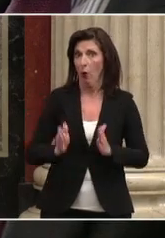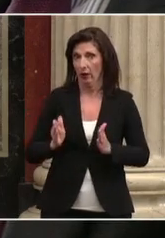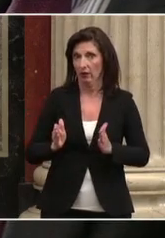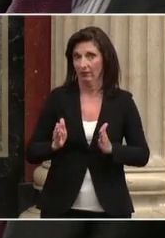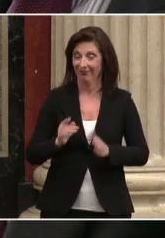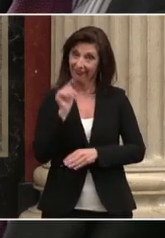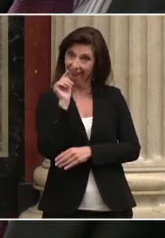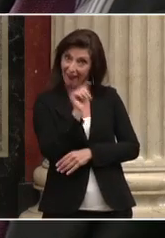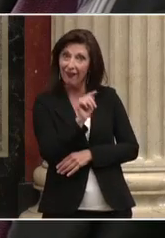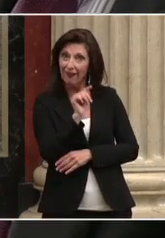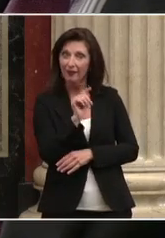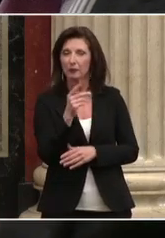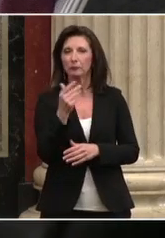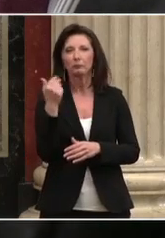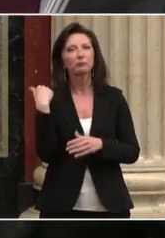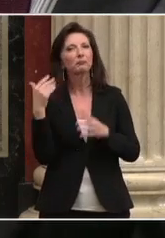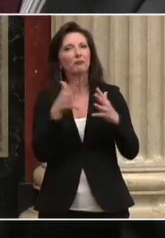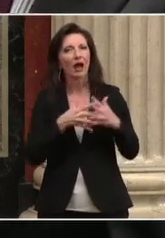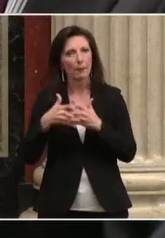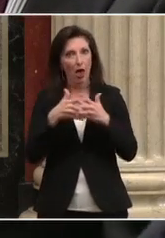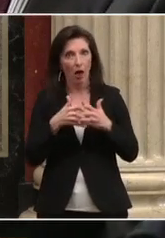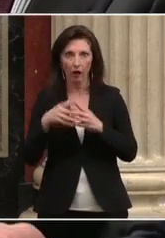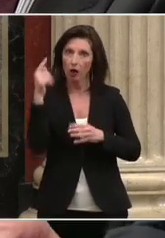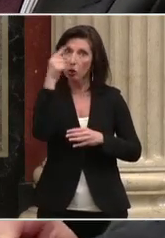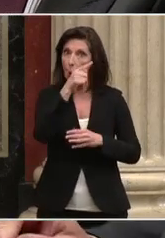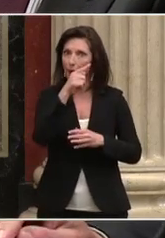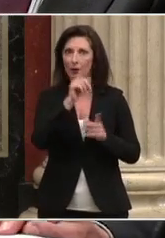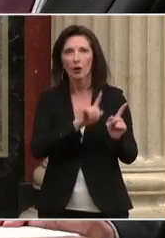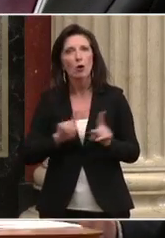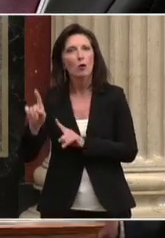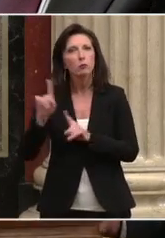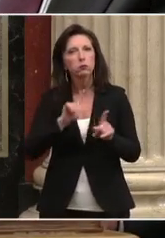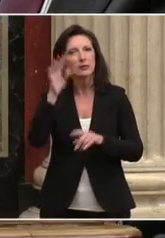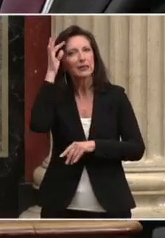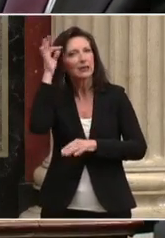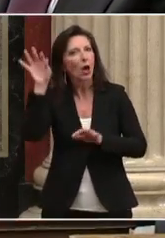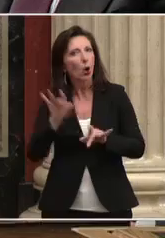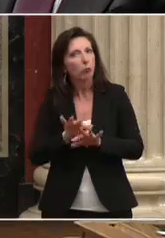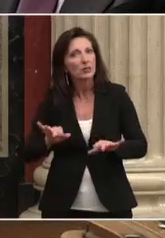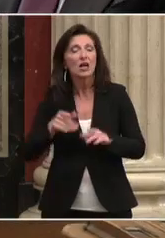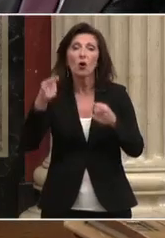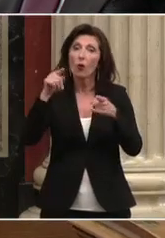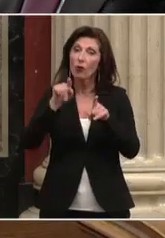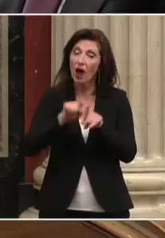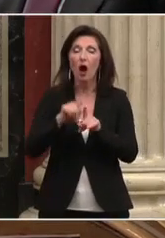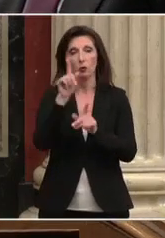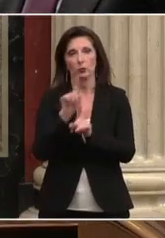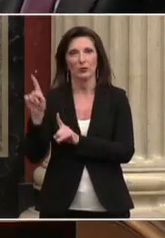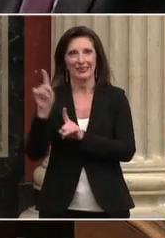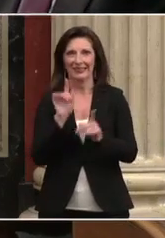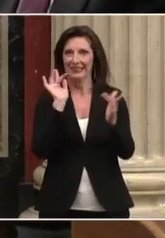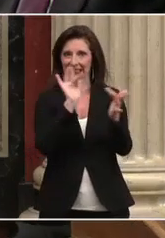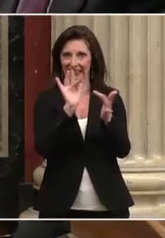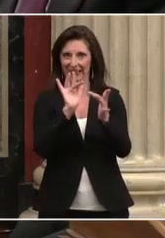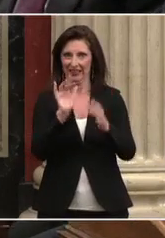Walter Allen ist in den USA ein Komponist und Musikkritiker geworden. Aber die Vertreibung